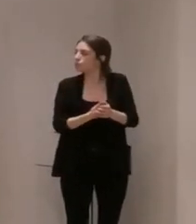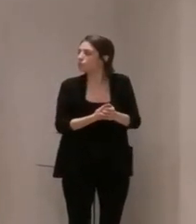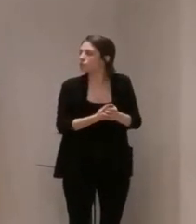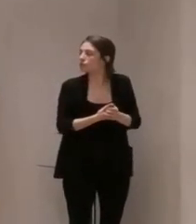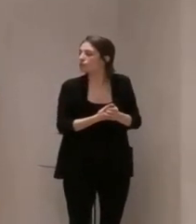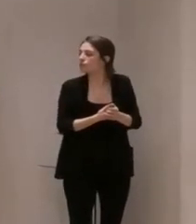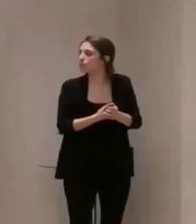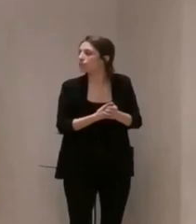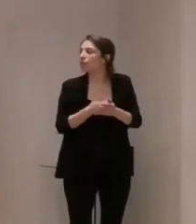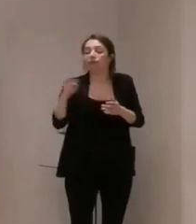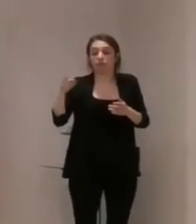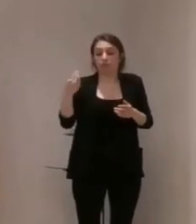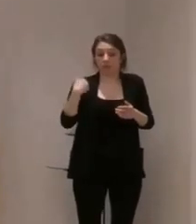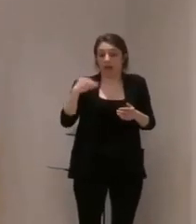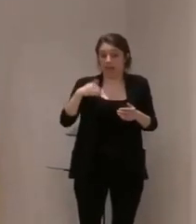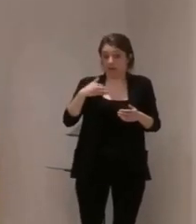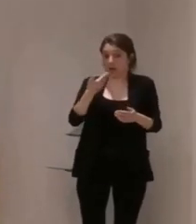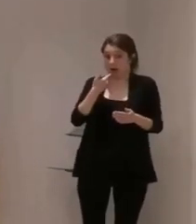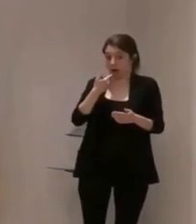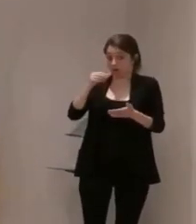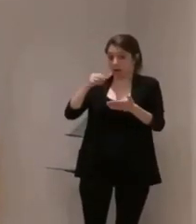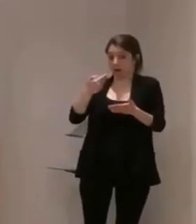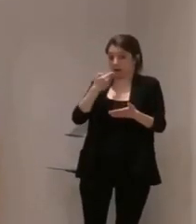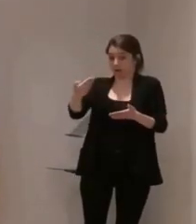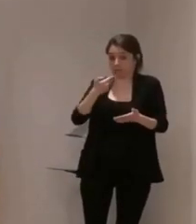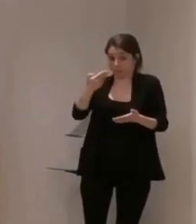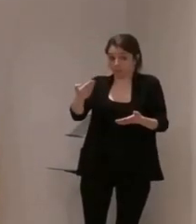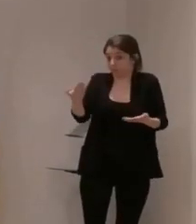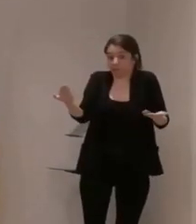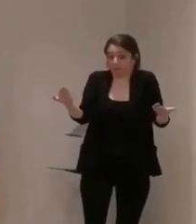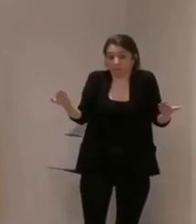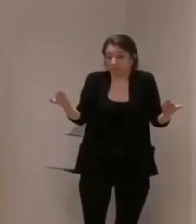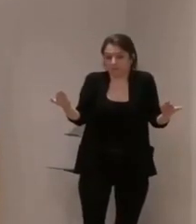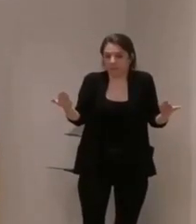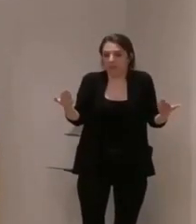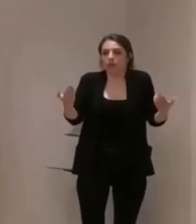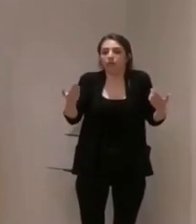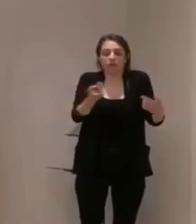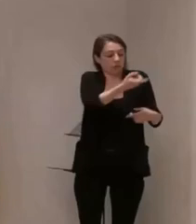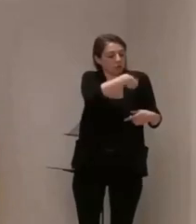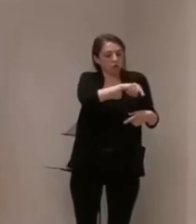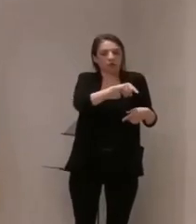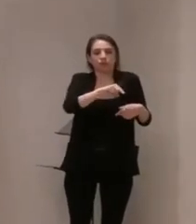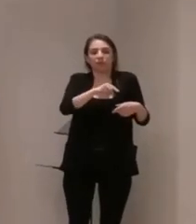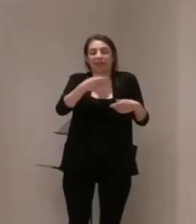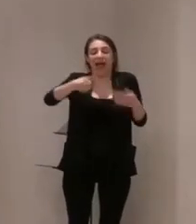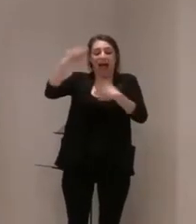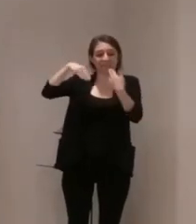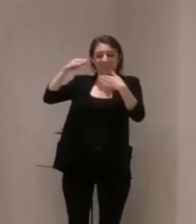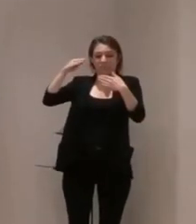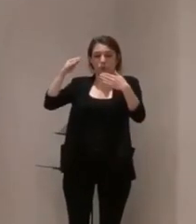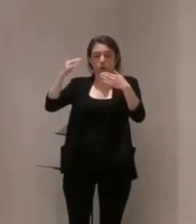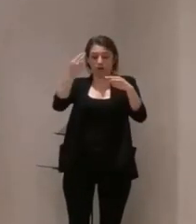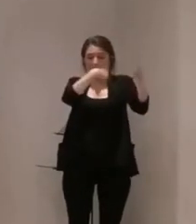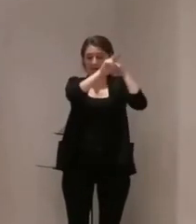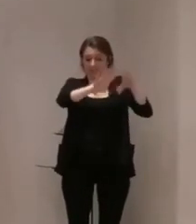No, de fet, ja ho demanàvem, ja ho argumentem així, ja ho argumentem. Vull dir que com que havia sigut, a més hem traspassat l'altre públic, no?